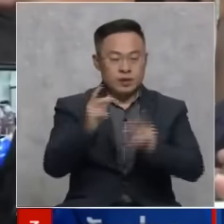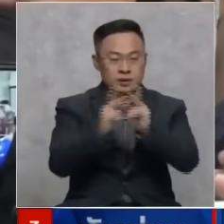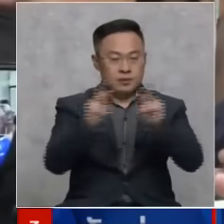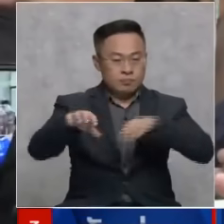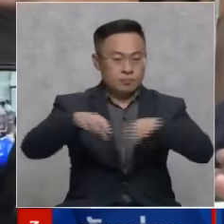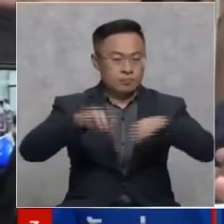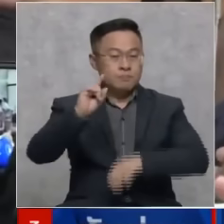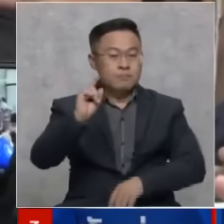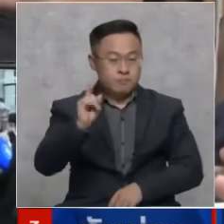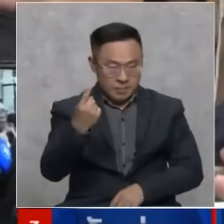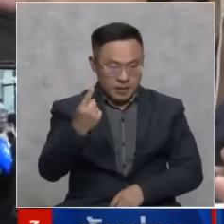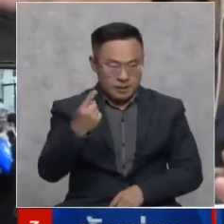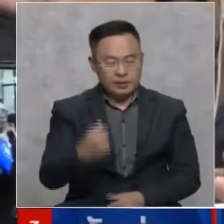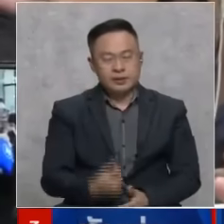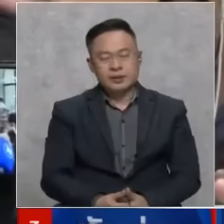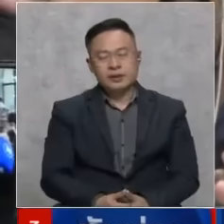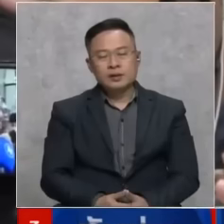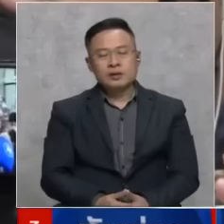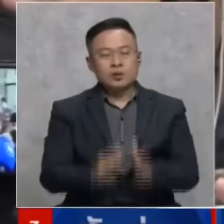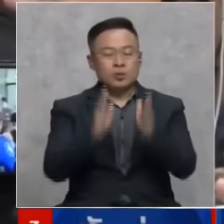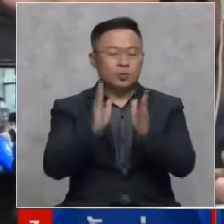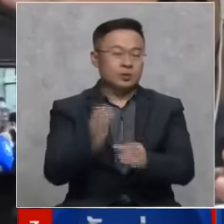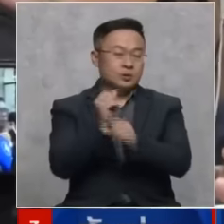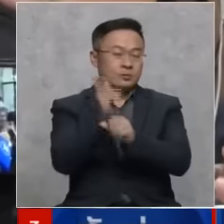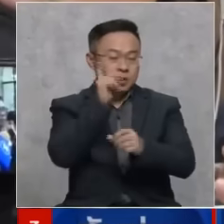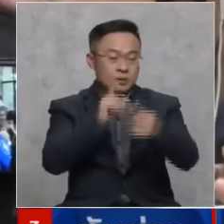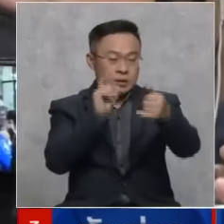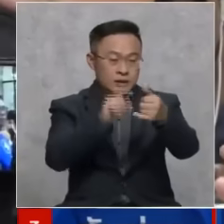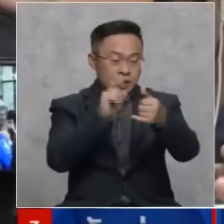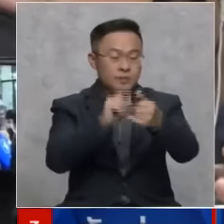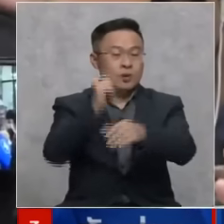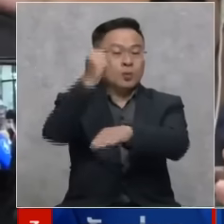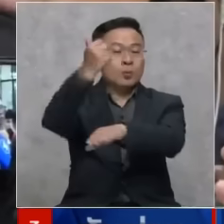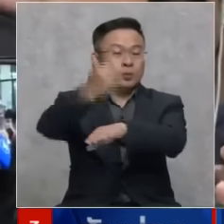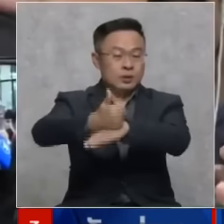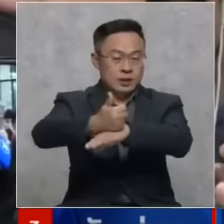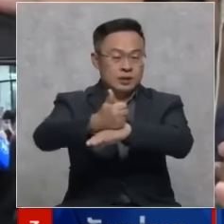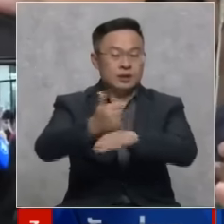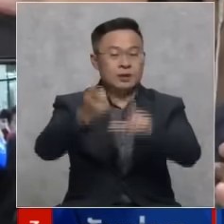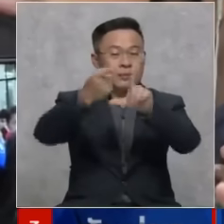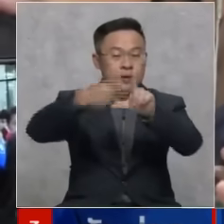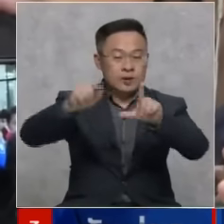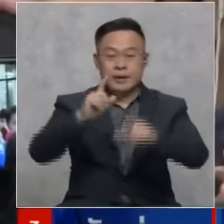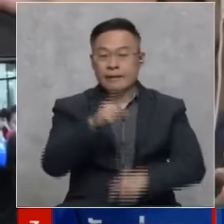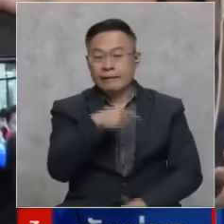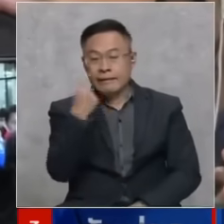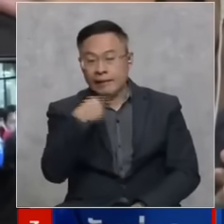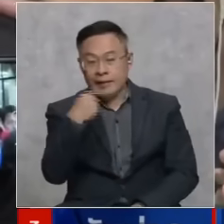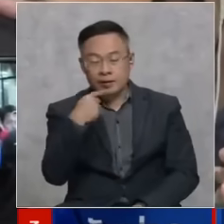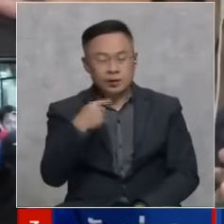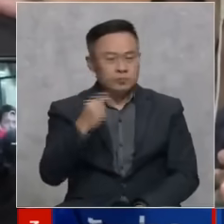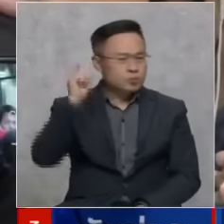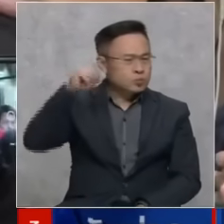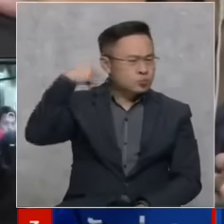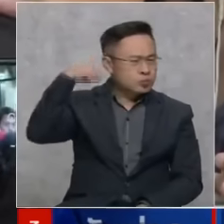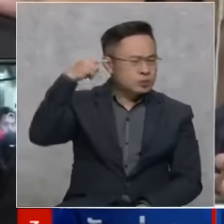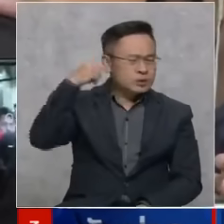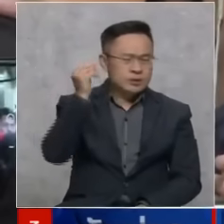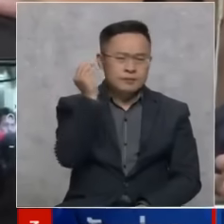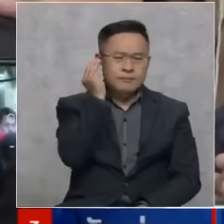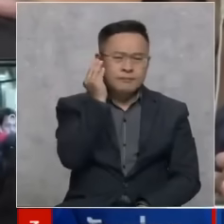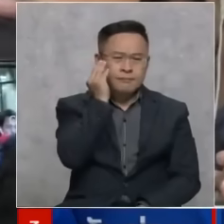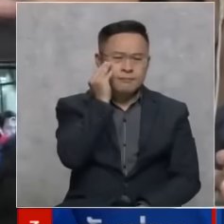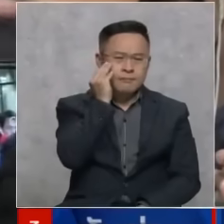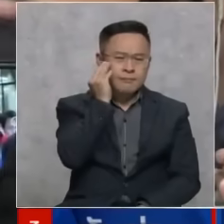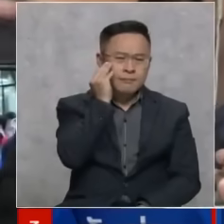ไกลนะคะถามประเด็นแรกก่อนเรื่องของแคนดิเดตหัวหน้าพรรคคนใหม่เพราะตอนนี้ก็มีชื่อคุณสิริกัญญาตันสกุล1คนแล้วก็คุณชัย